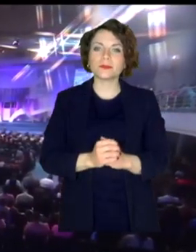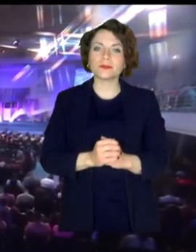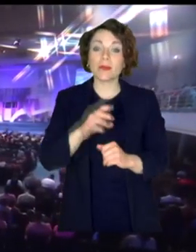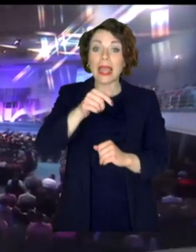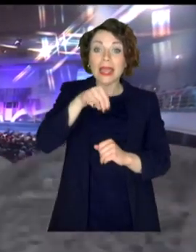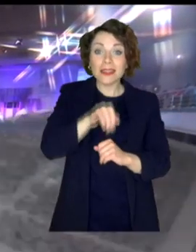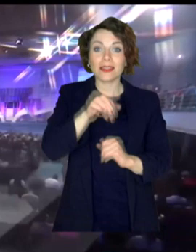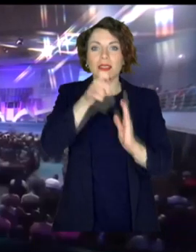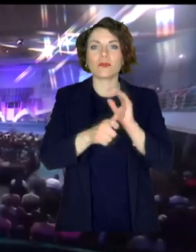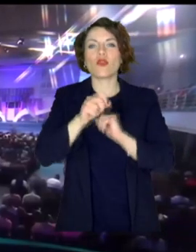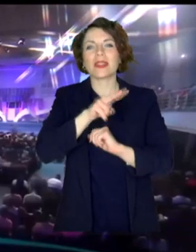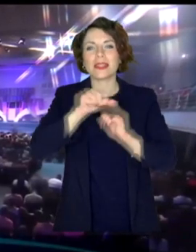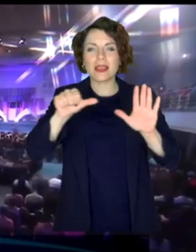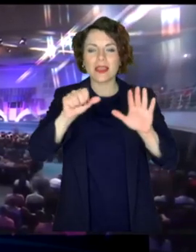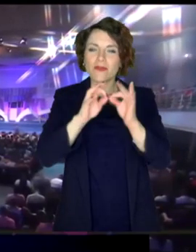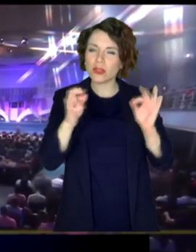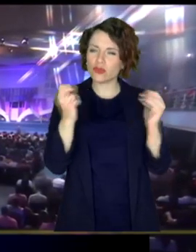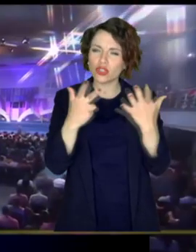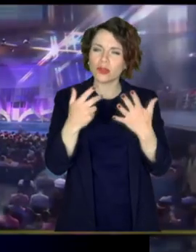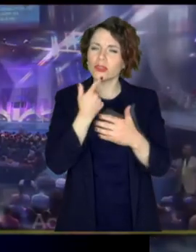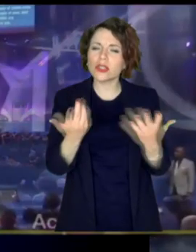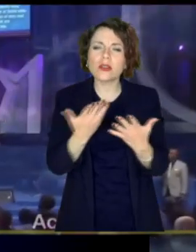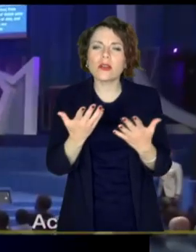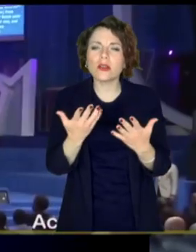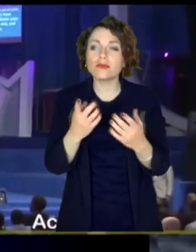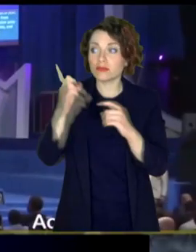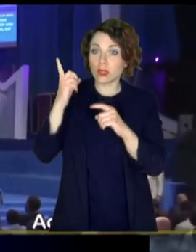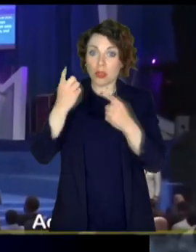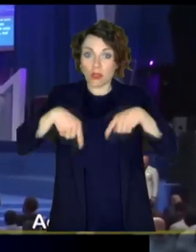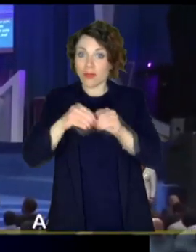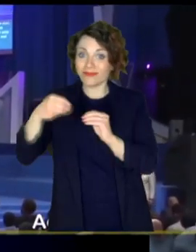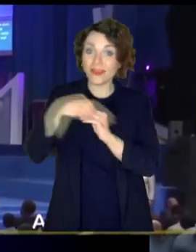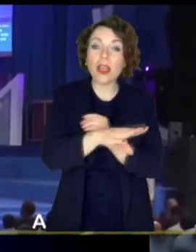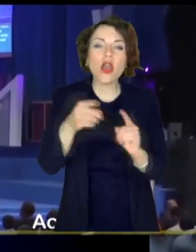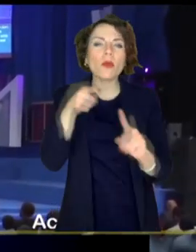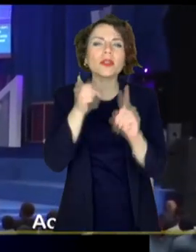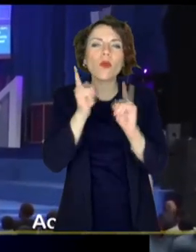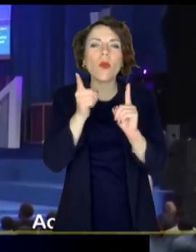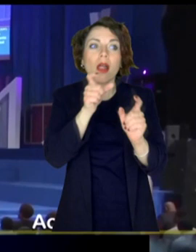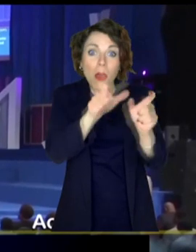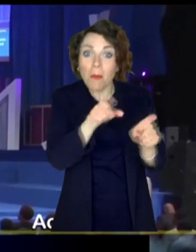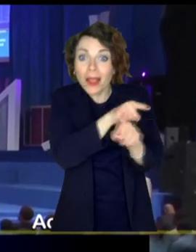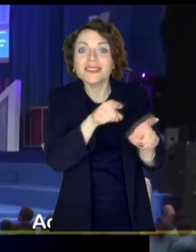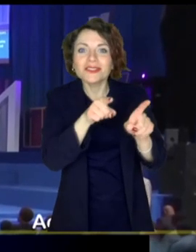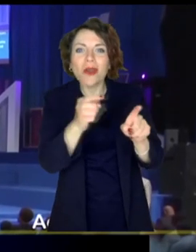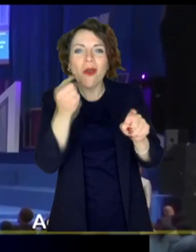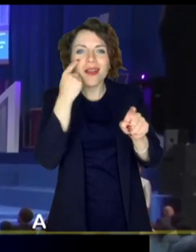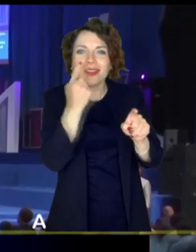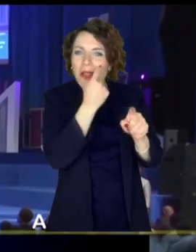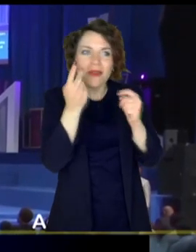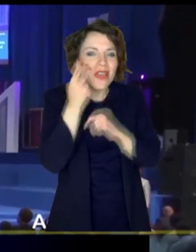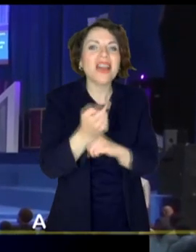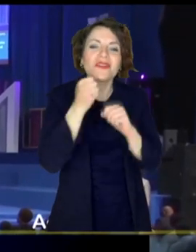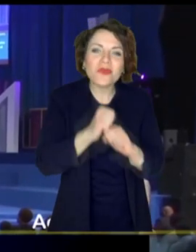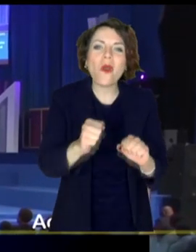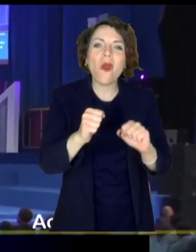Atti capitolo 26, versetto 18. Ci ha mandati per fare cosa? Per aprire loro gli occhi, affinché si convertano dalle